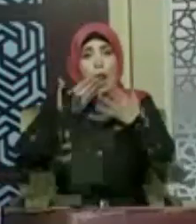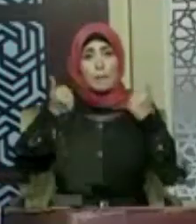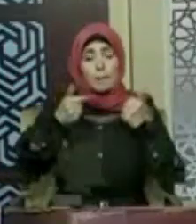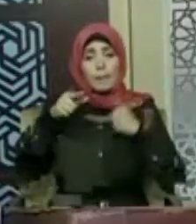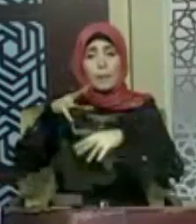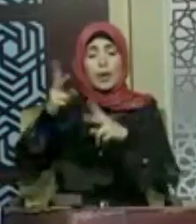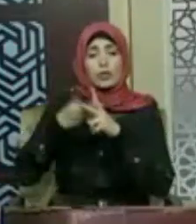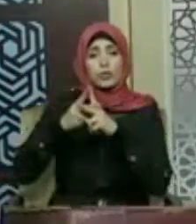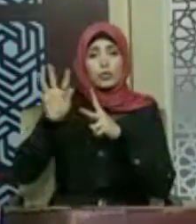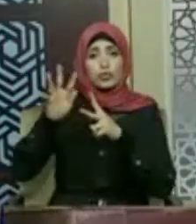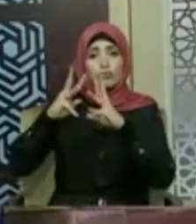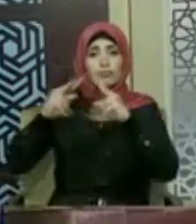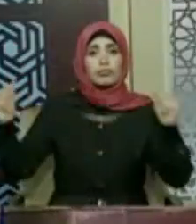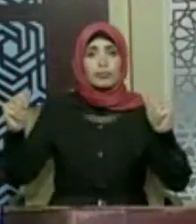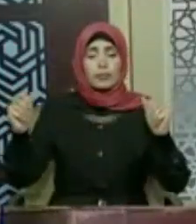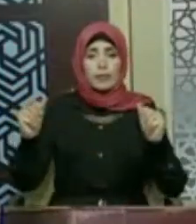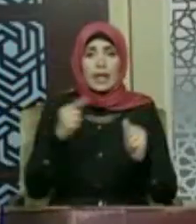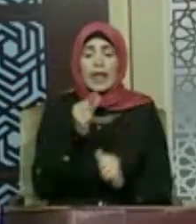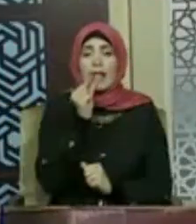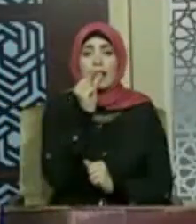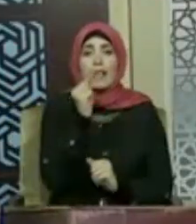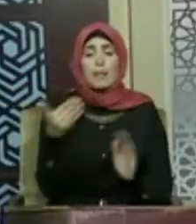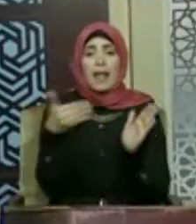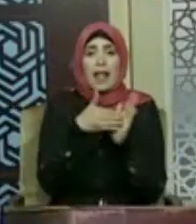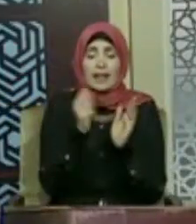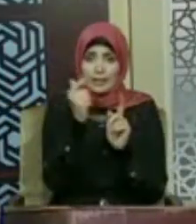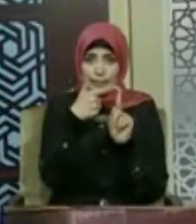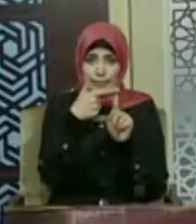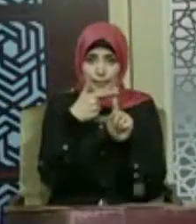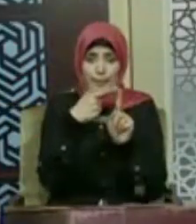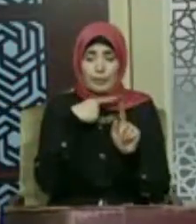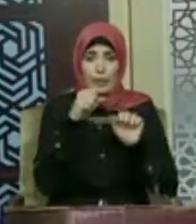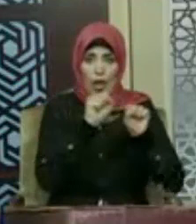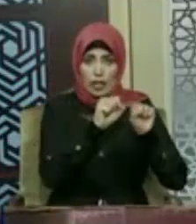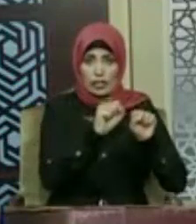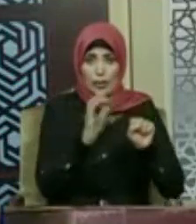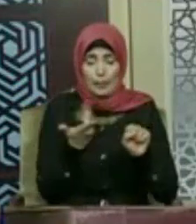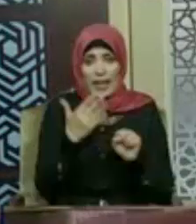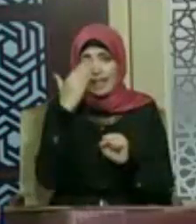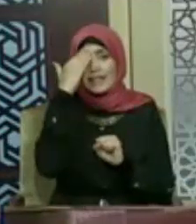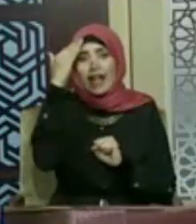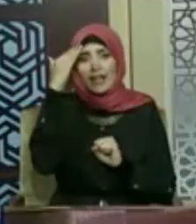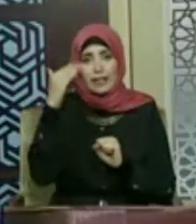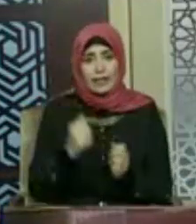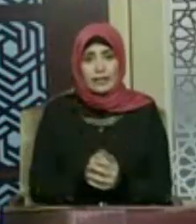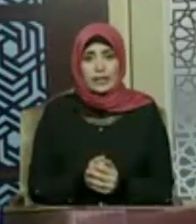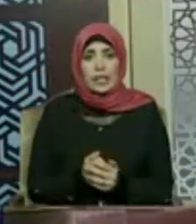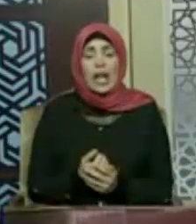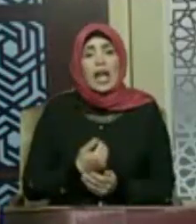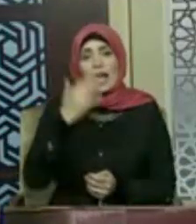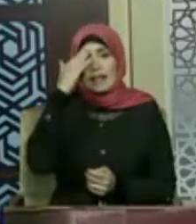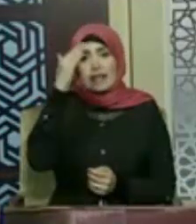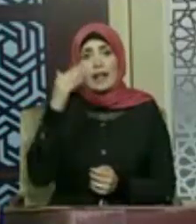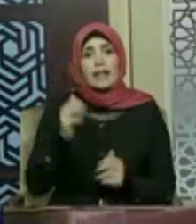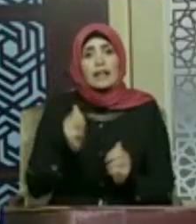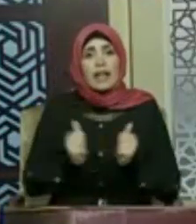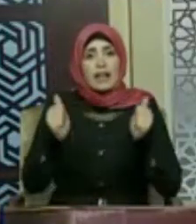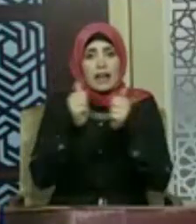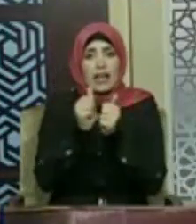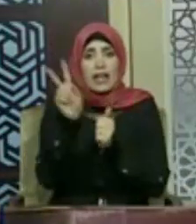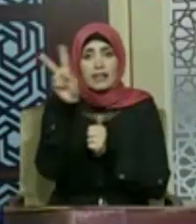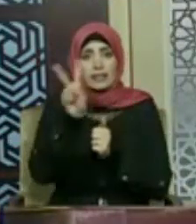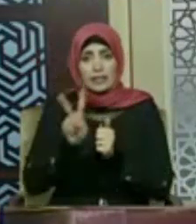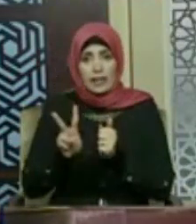الأخيرة هي تحية لأهالي سيناء